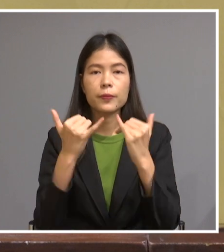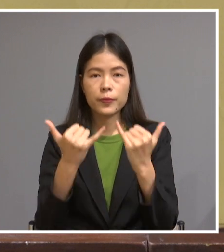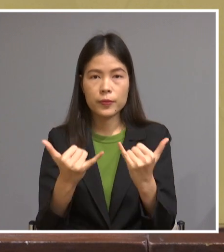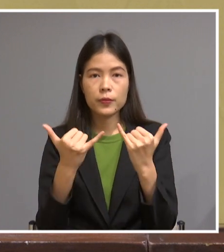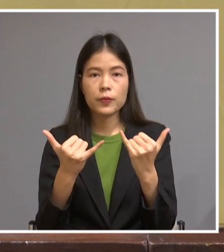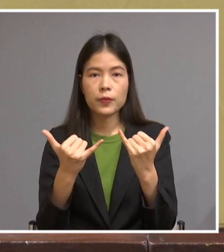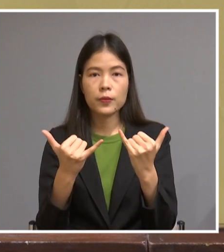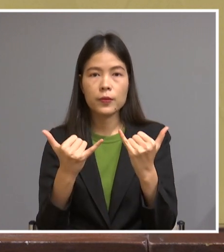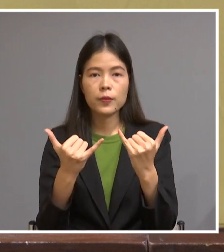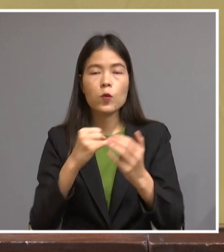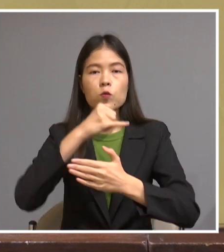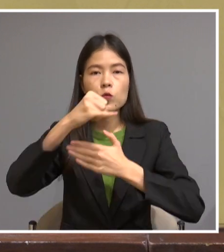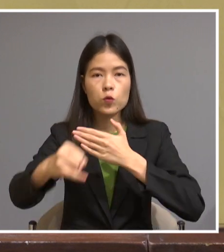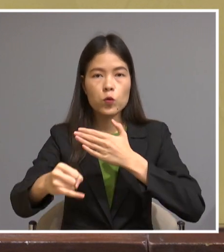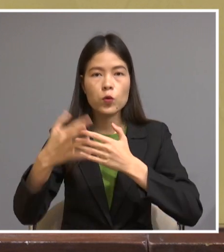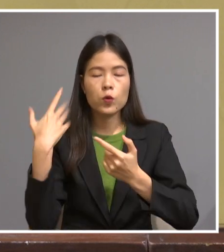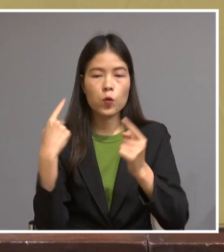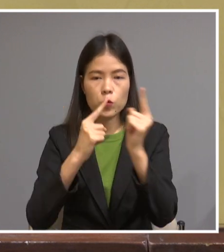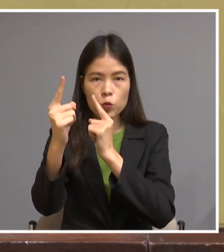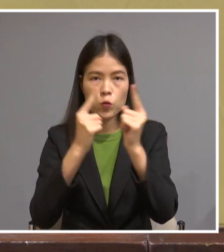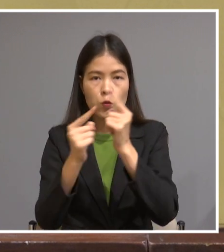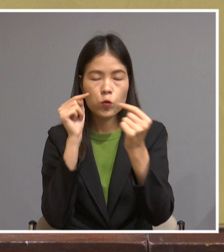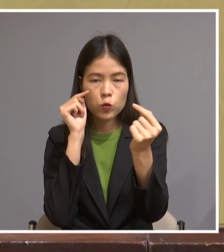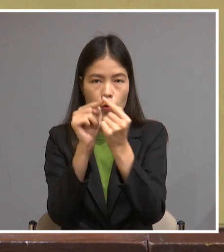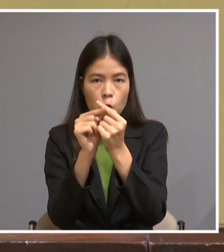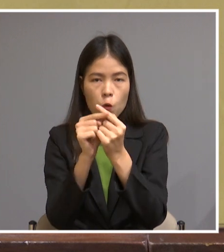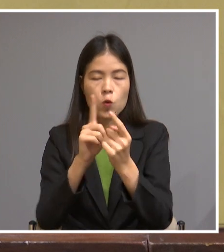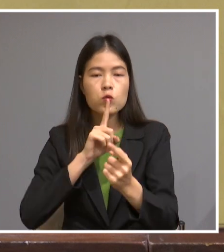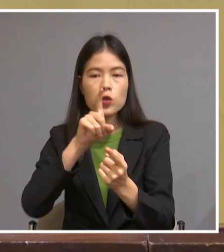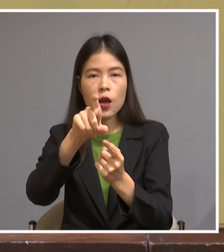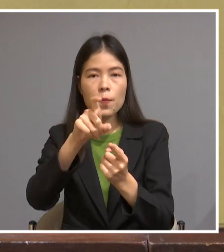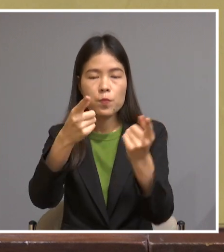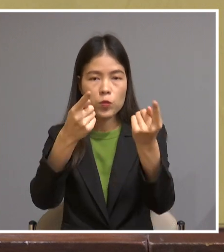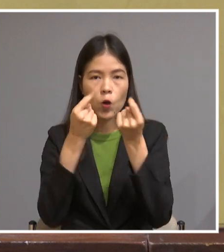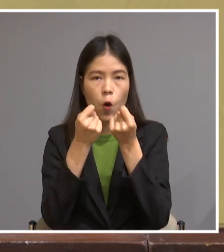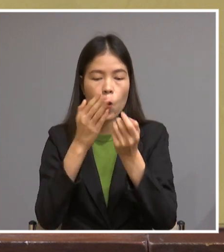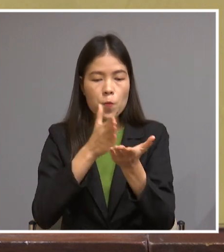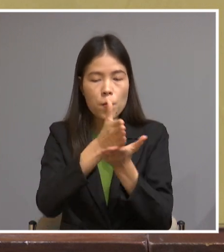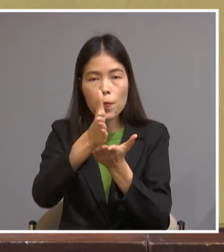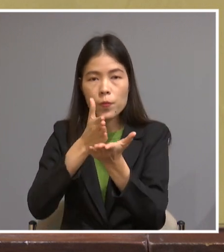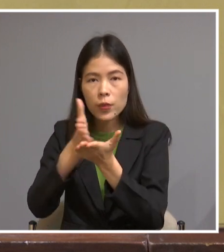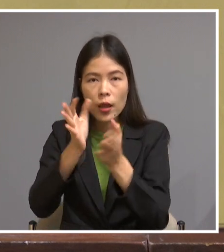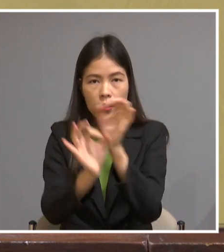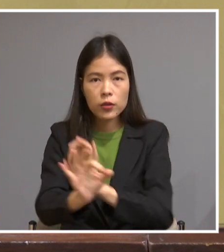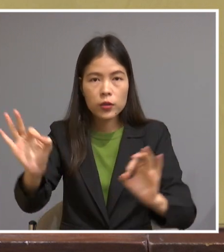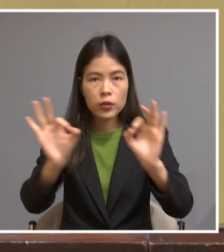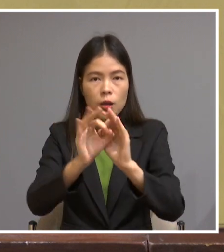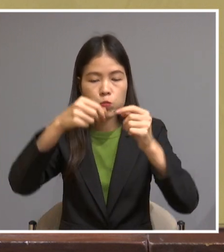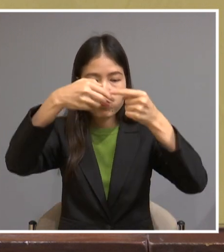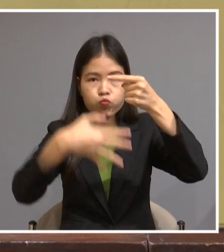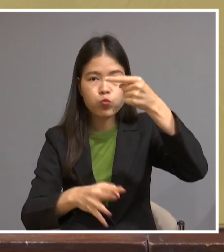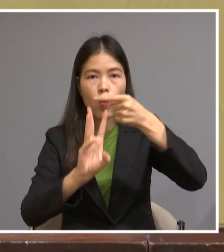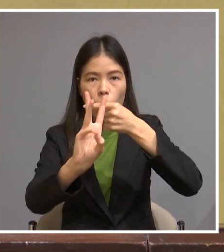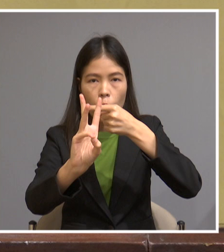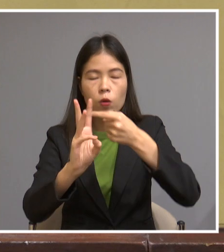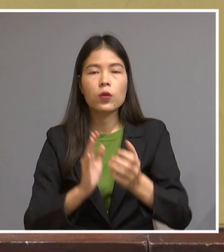กถือว่าจบการพยายนากระทูถามยากเฉพาะนะครับเราพยายนาได้ถึง 6 กระทูนะครับกถือวาเป